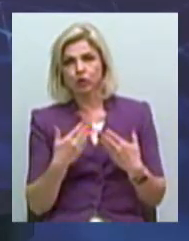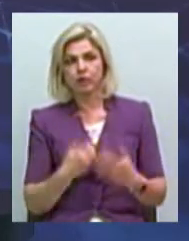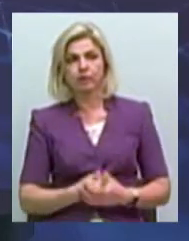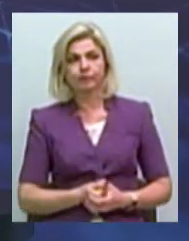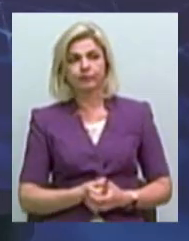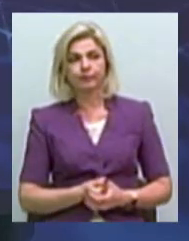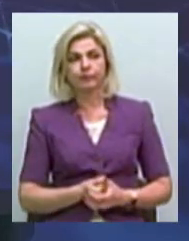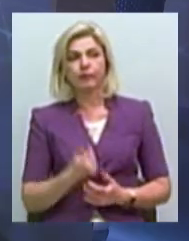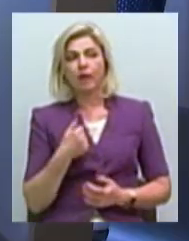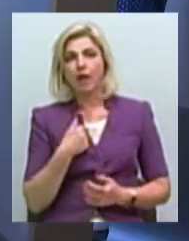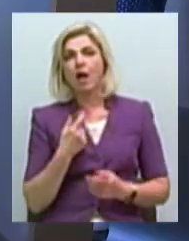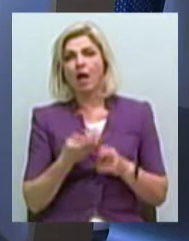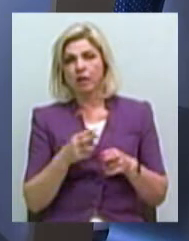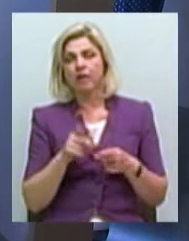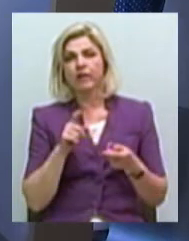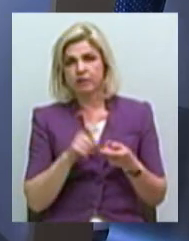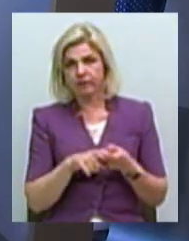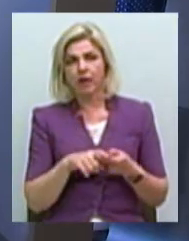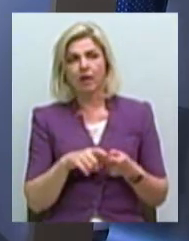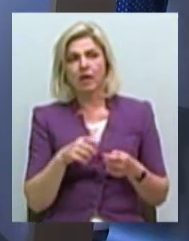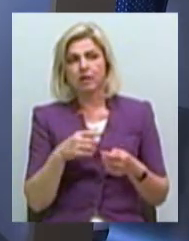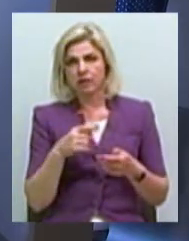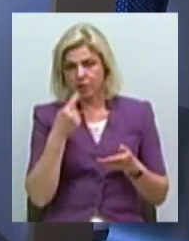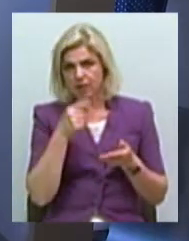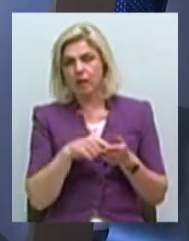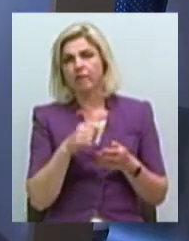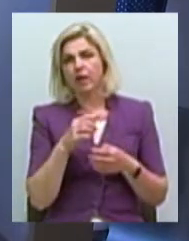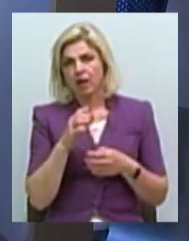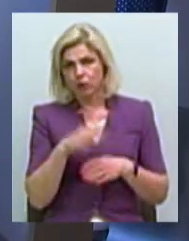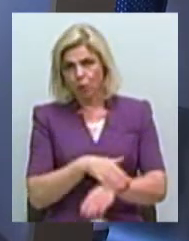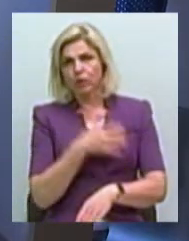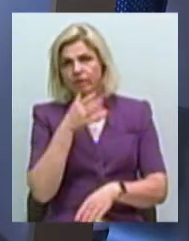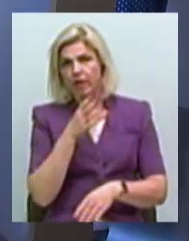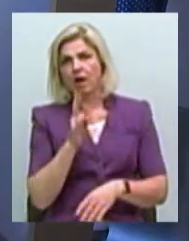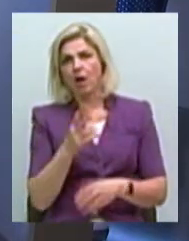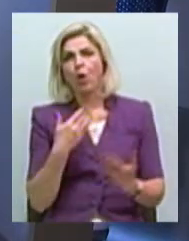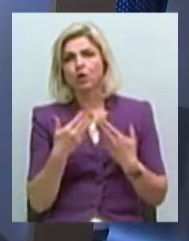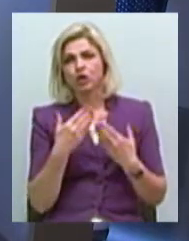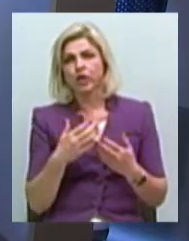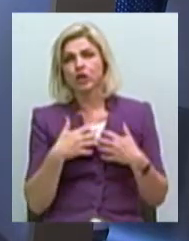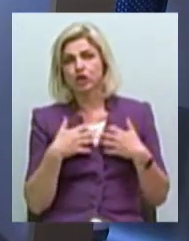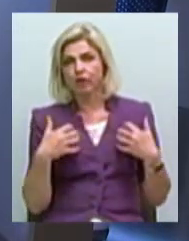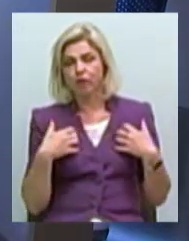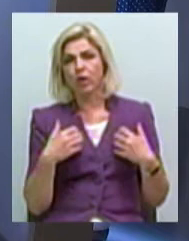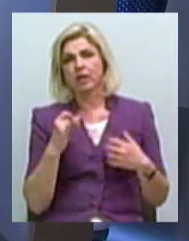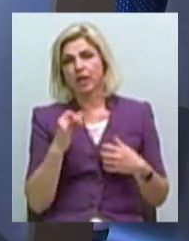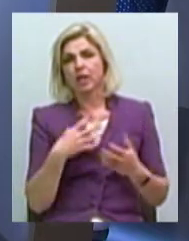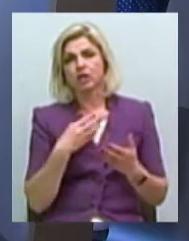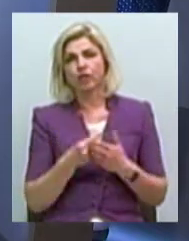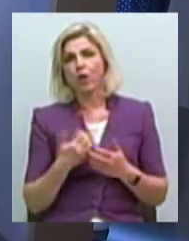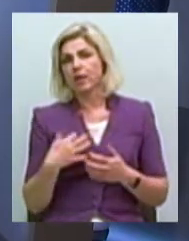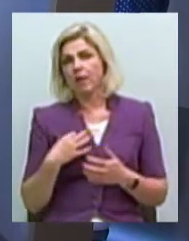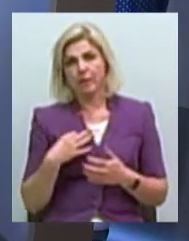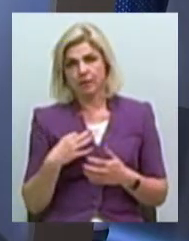з цим сталкиваюсь на протяжении довгого времени в силу своєго отношення к даним животным і в силу своєго